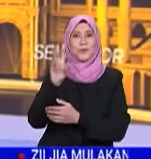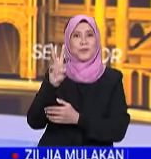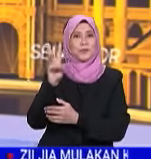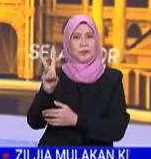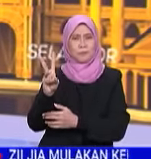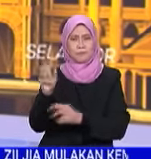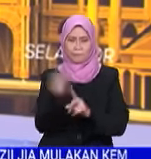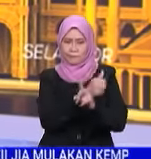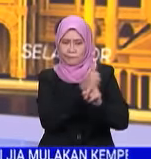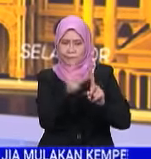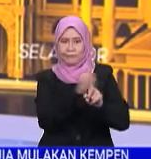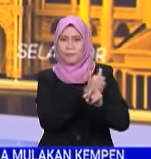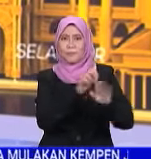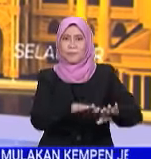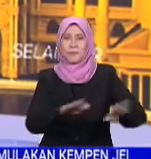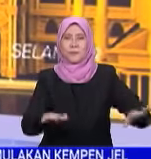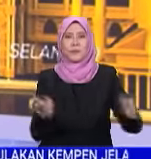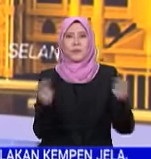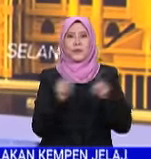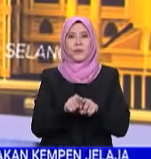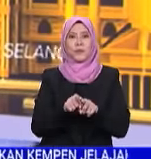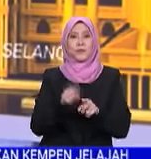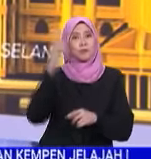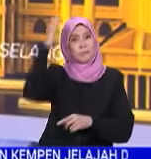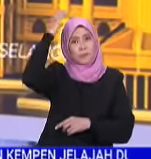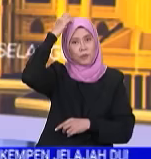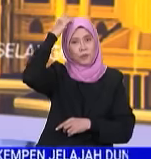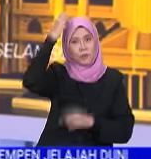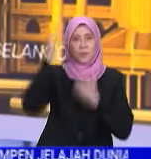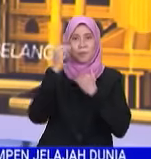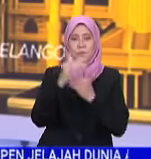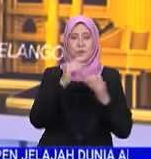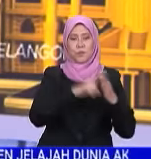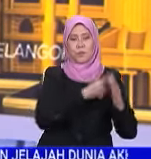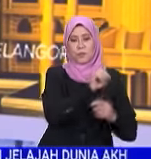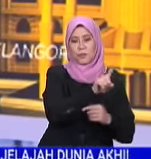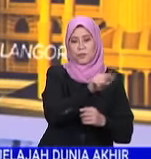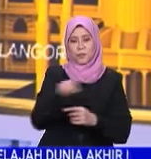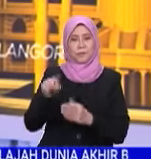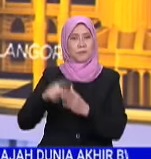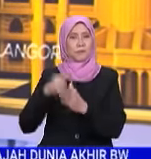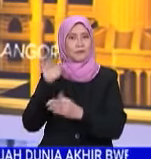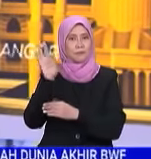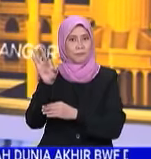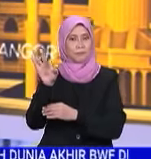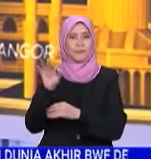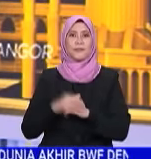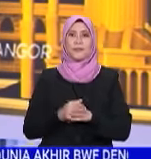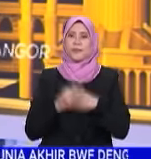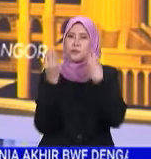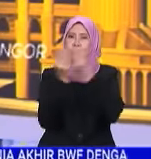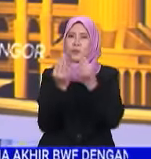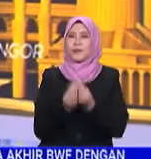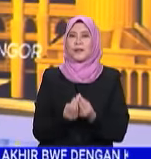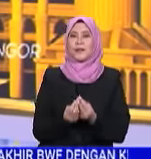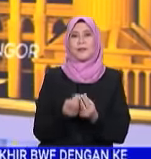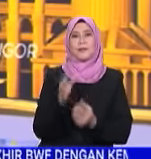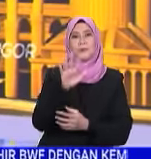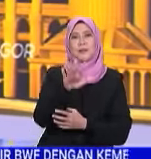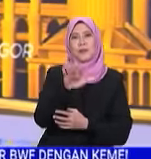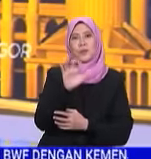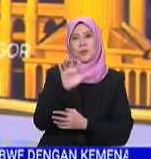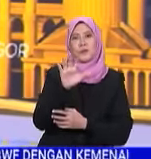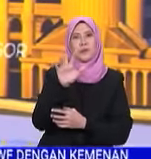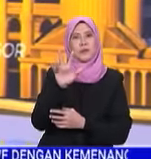kes penderaan kanak-kanak berlaku di negeri Selangor bagi tempoh Januari hingga September lalu daripada jumlah itu sebanyak